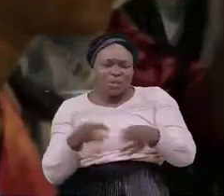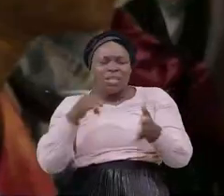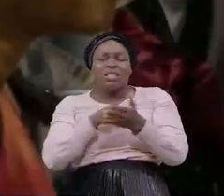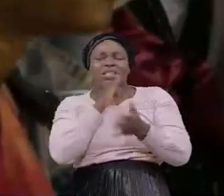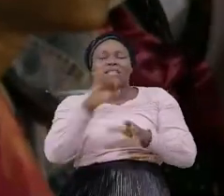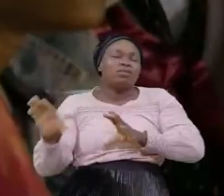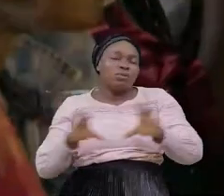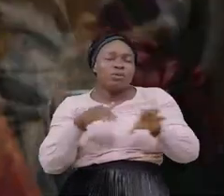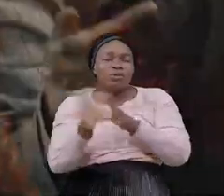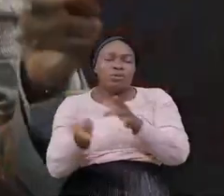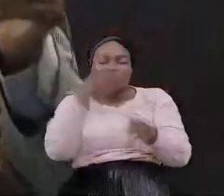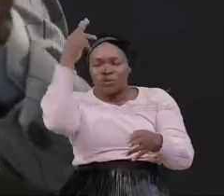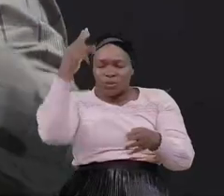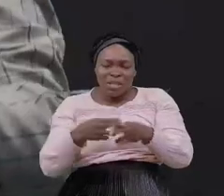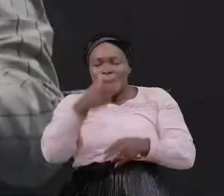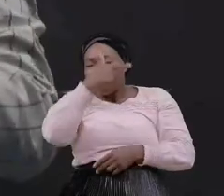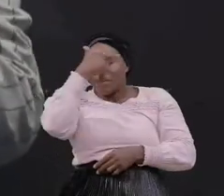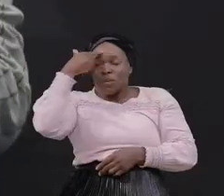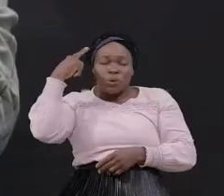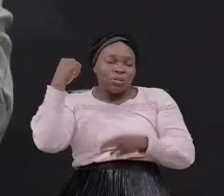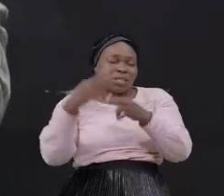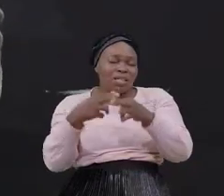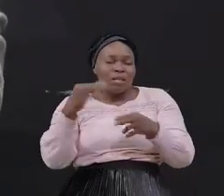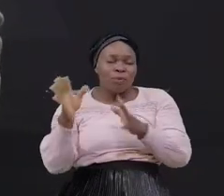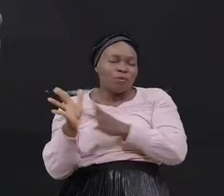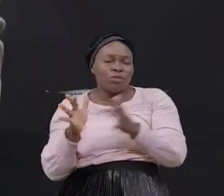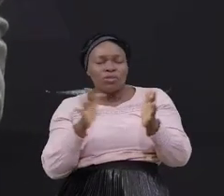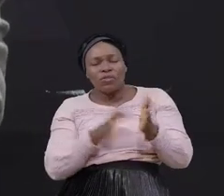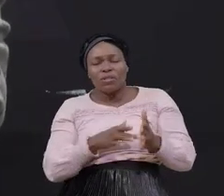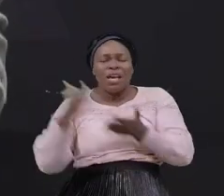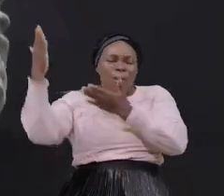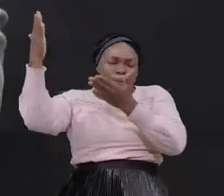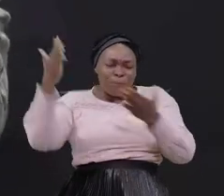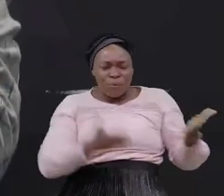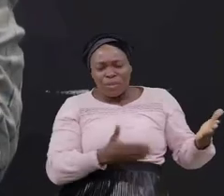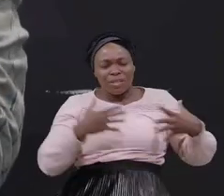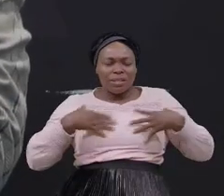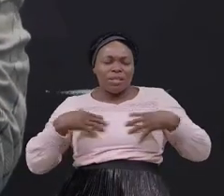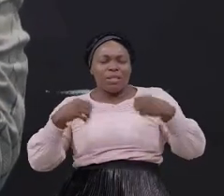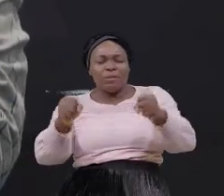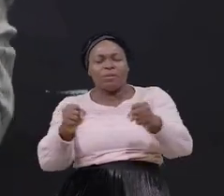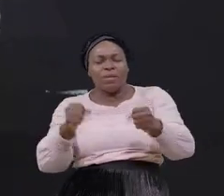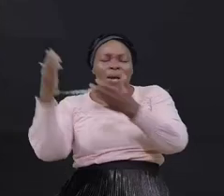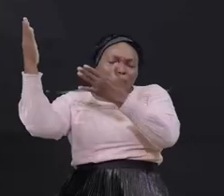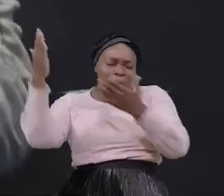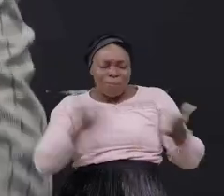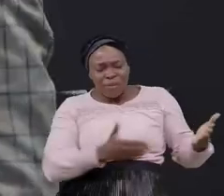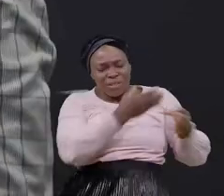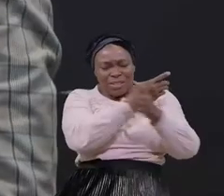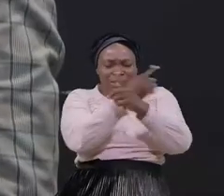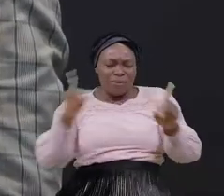fait parce que le nom de Jésus apporte la guérison, apporte la